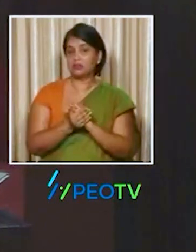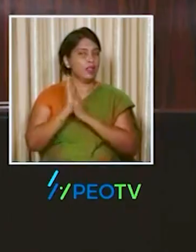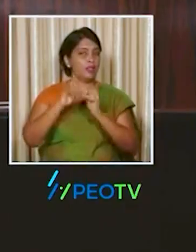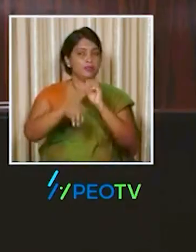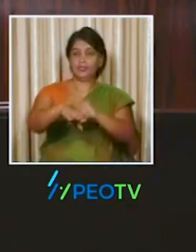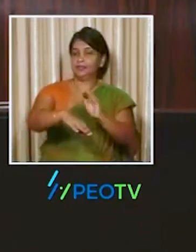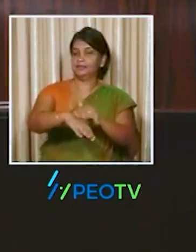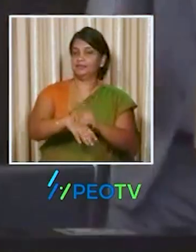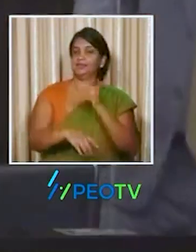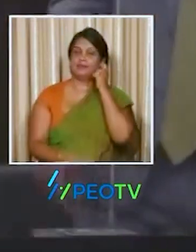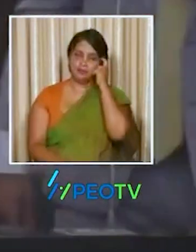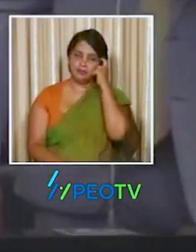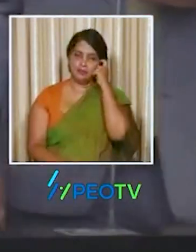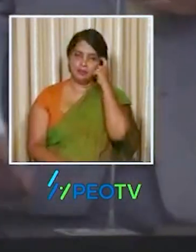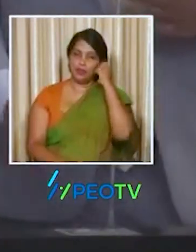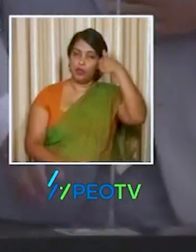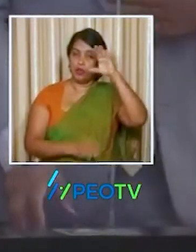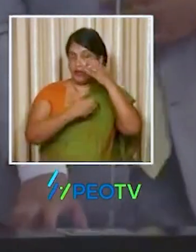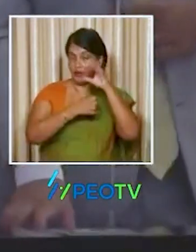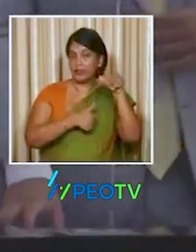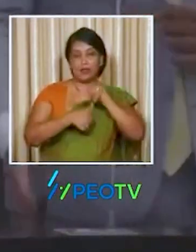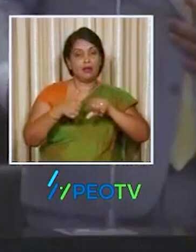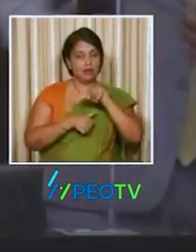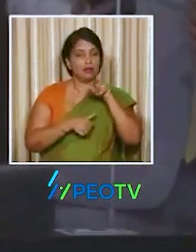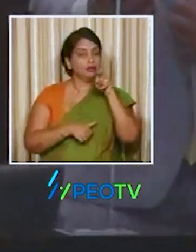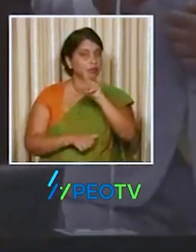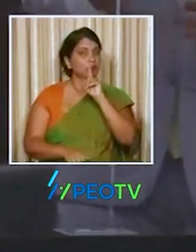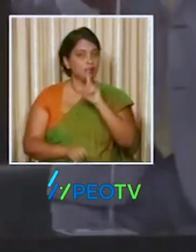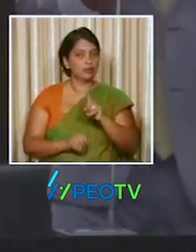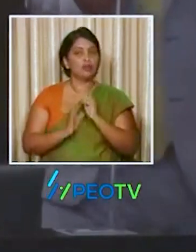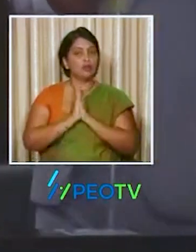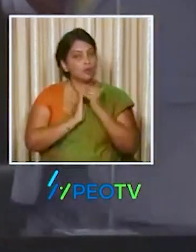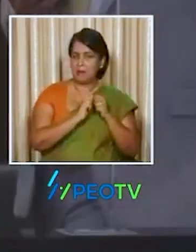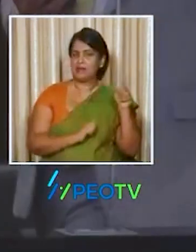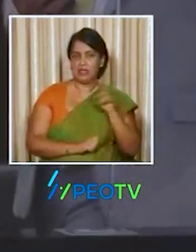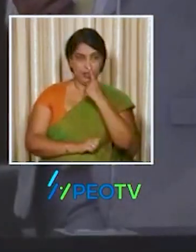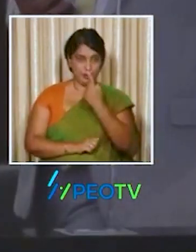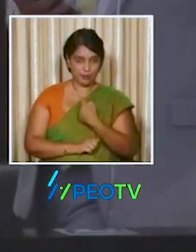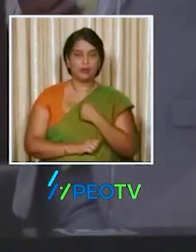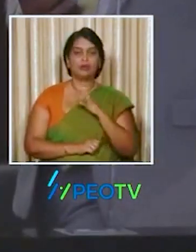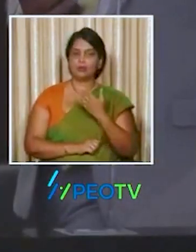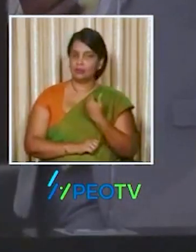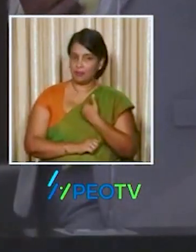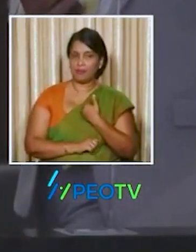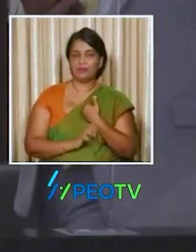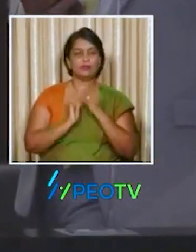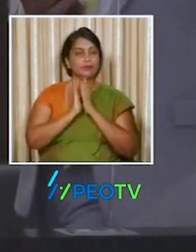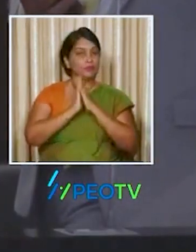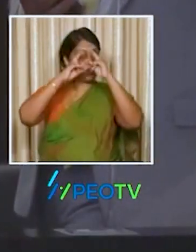බැඳී සිටිනවා. දැන් පුරාවිද්‍ය ආයතනයේ ඔබතුමා කිව්වා බෞද්ධ පූජාව කරනවා කියලා. අපි වඩකනාරි